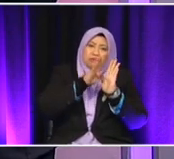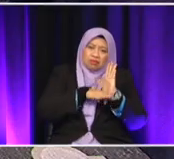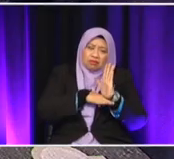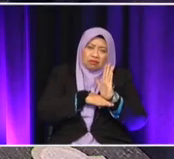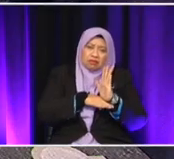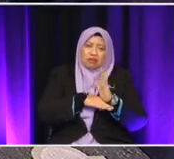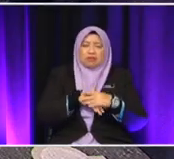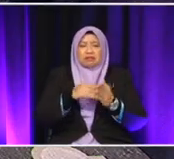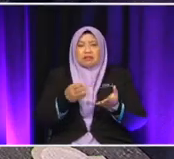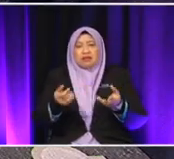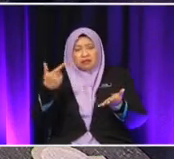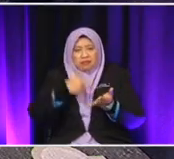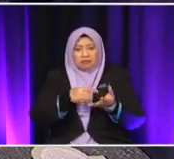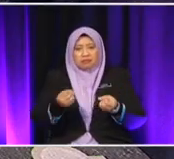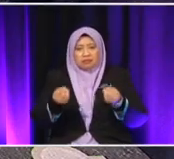berikan